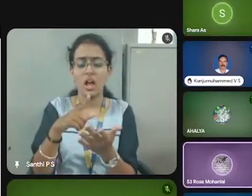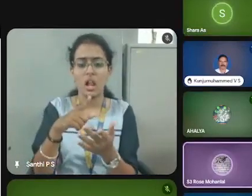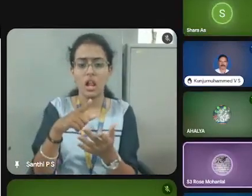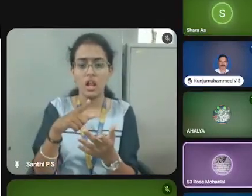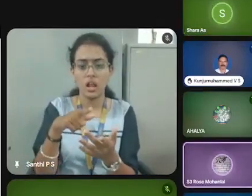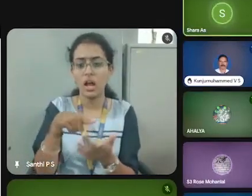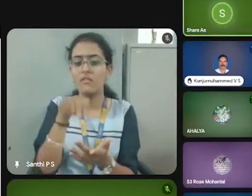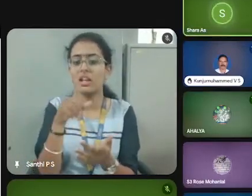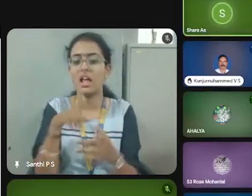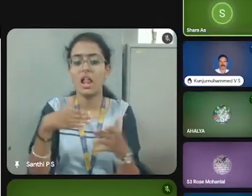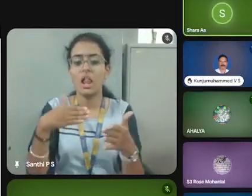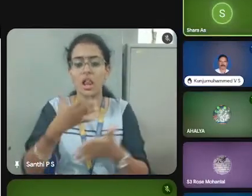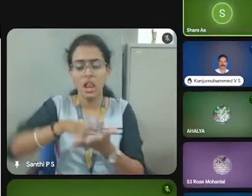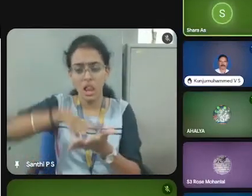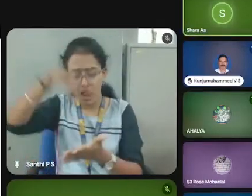നന്ദാവനം